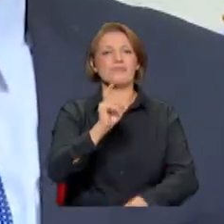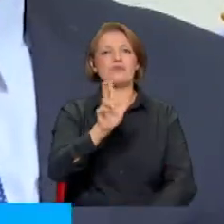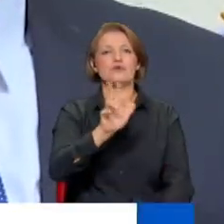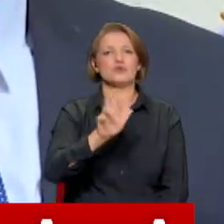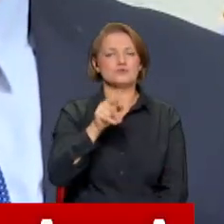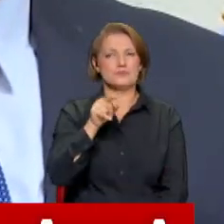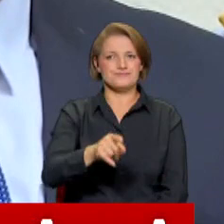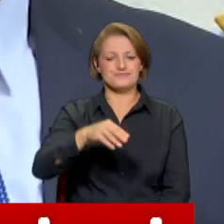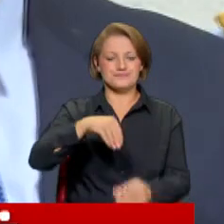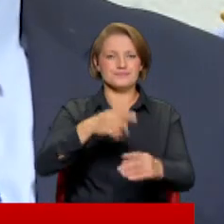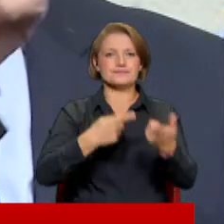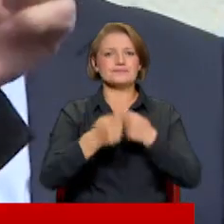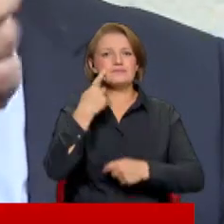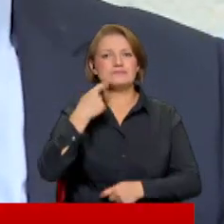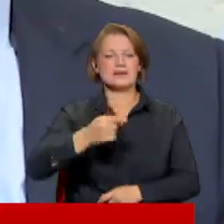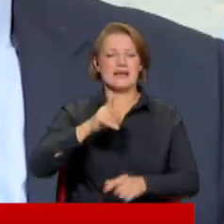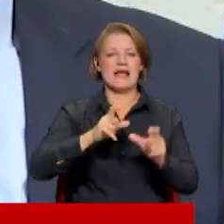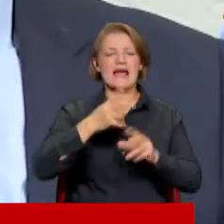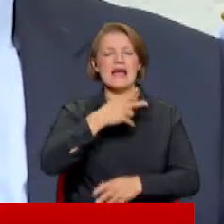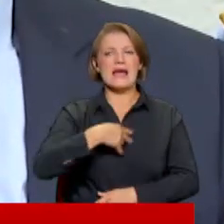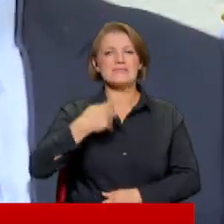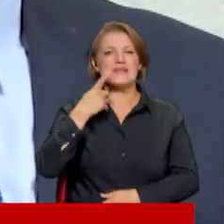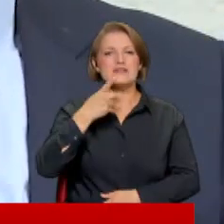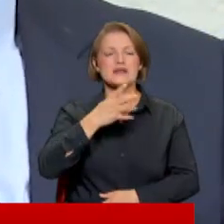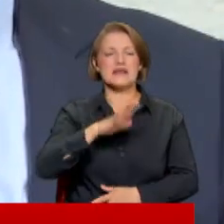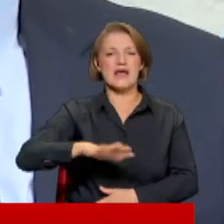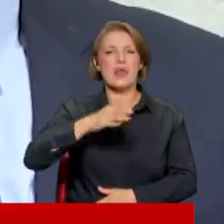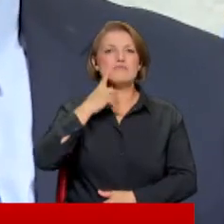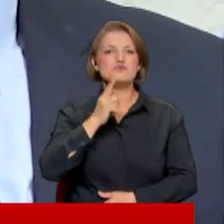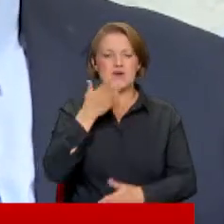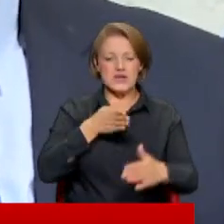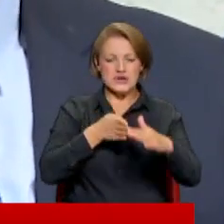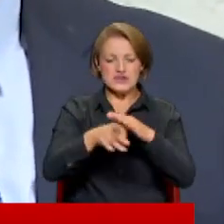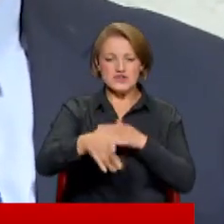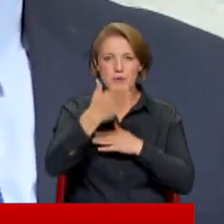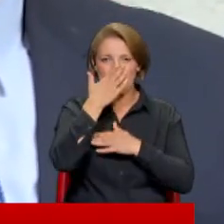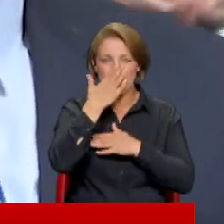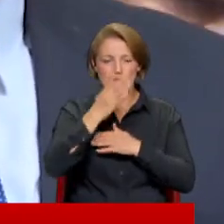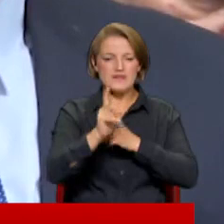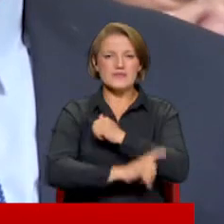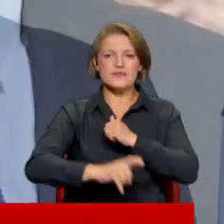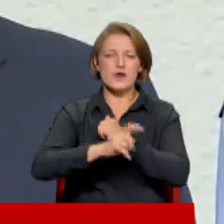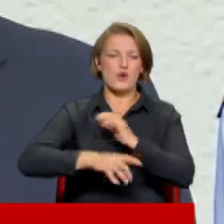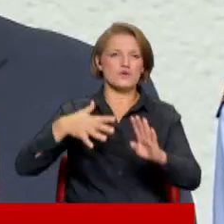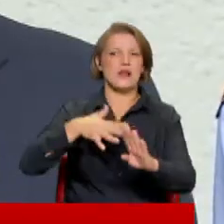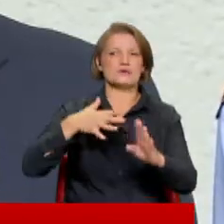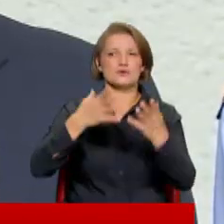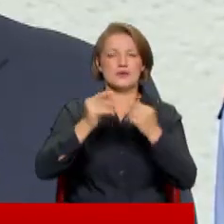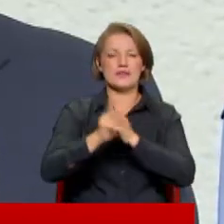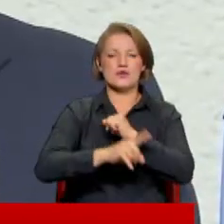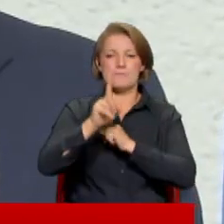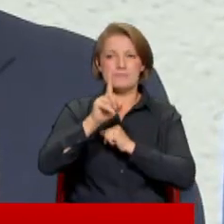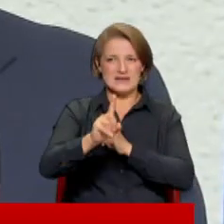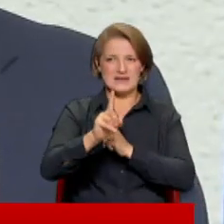itibariyle İçişleri Bakanlığımızın Emniyet Genel Müdürlüğü girişinde hain terör saldırısı girişiminde bulunmuştur. Teröristlerden